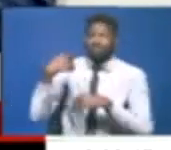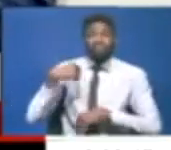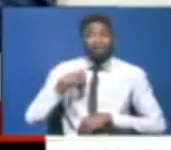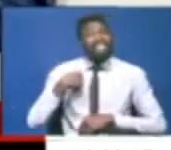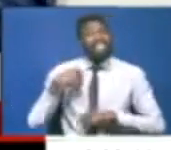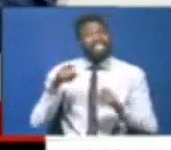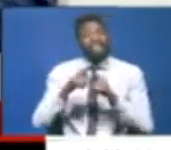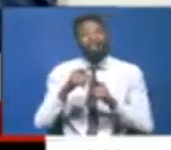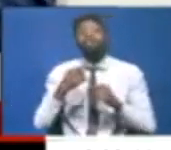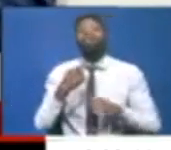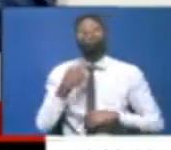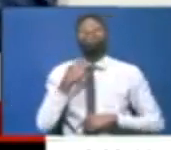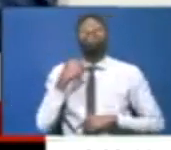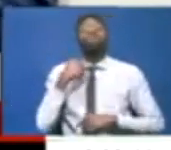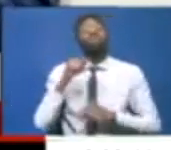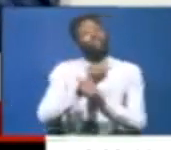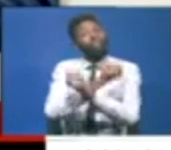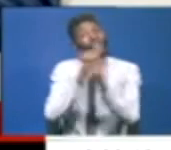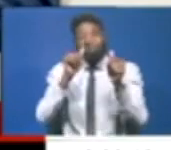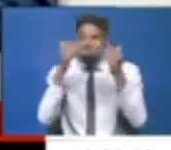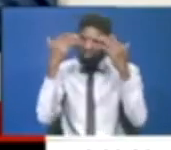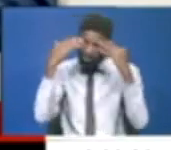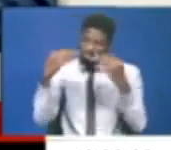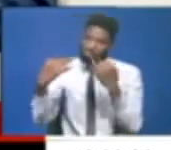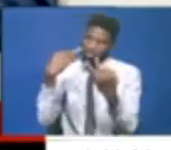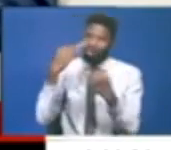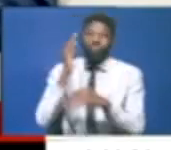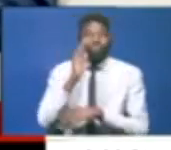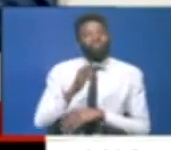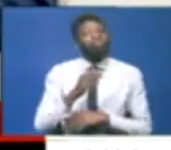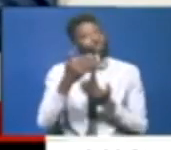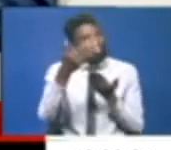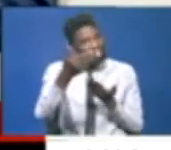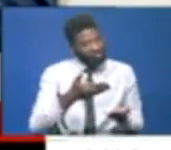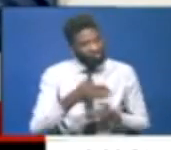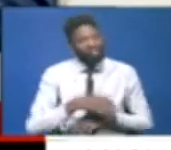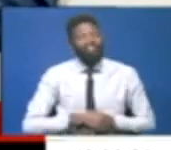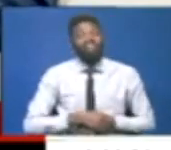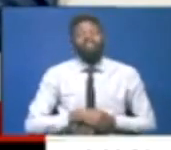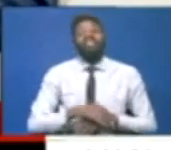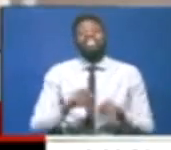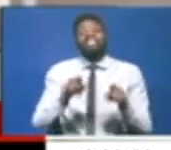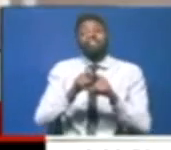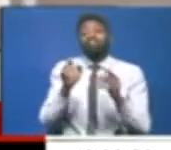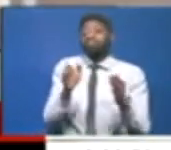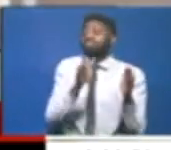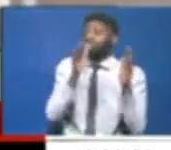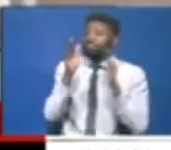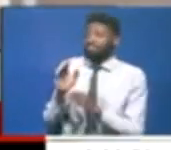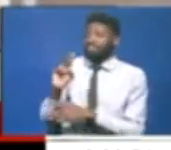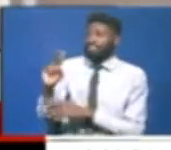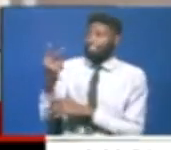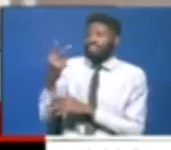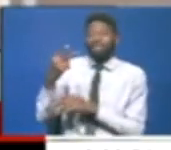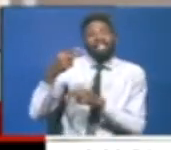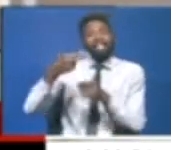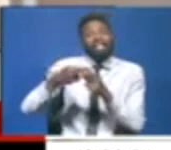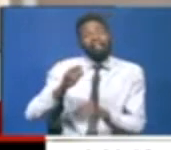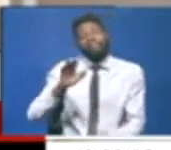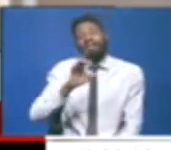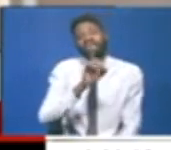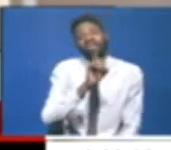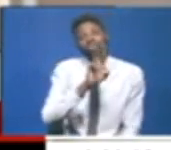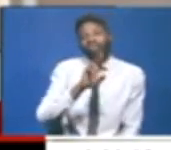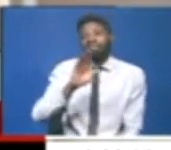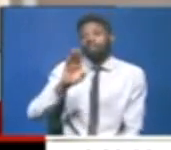kwenye kitengo cha mahojiano. Shukrani. Na wa mwisho ambaye yuko hapa vile vile anafahamika kama Dr. Brian